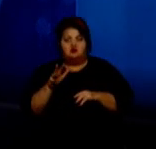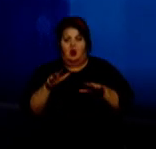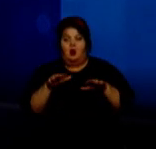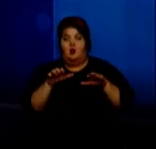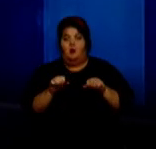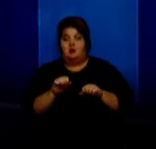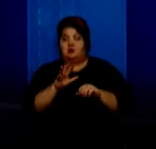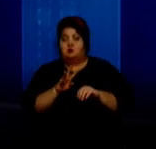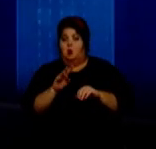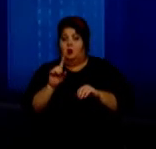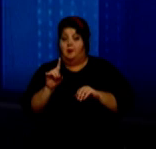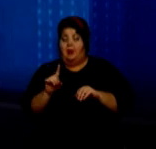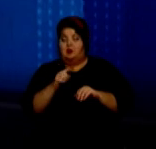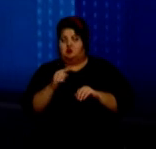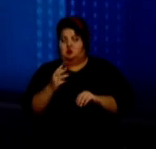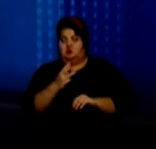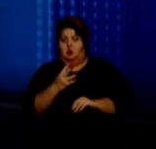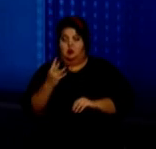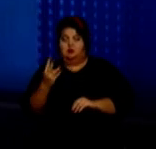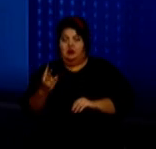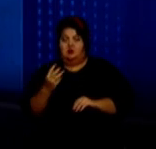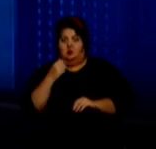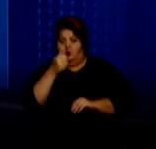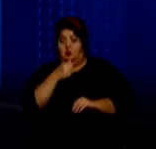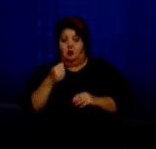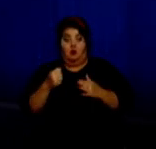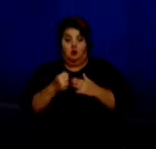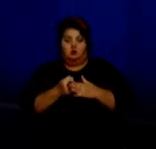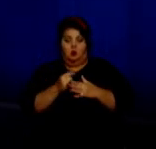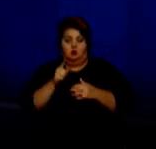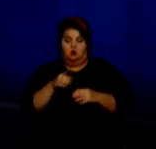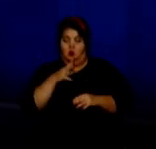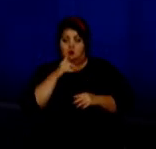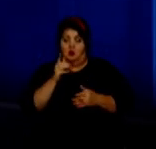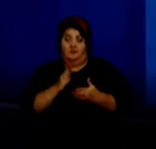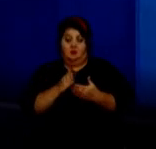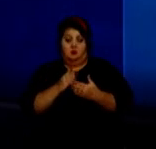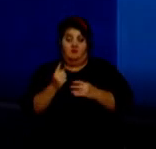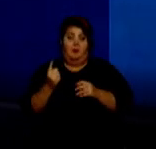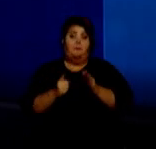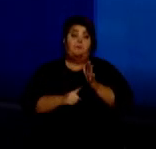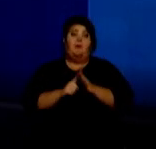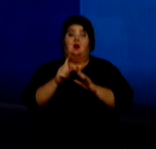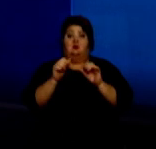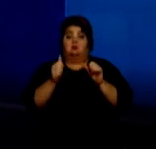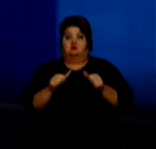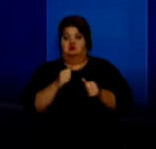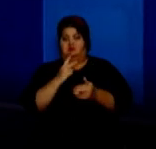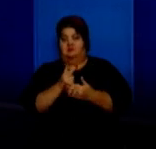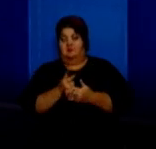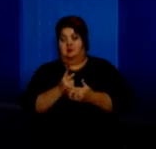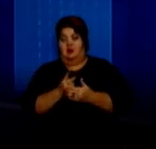окупації 41-43 років. До того часу він існував в своєму первісному вигляді. А от коли вже